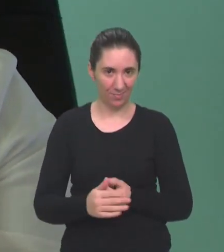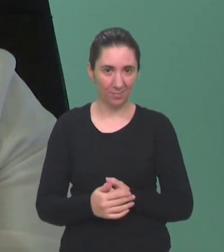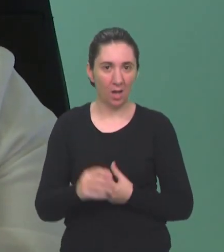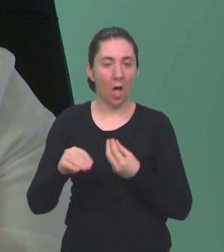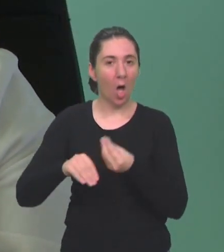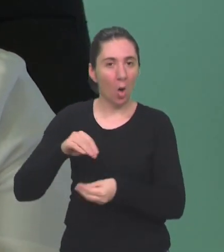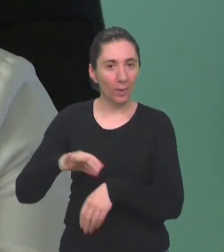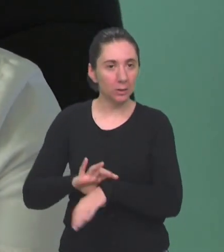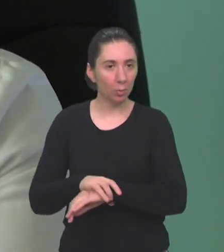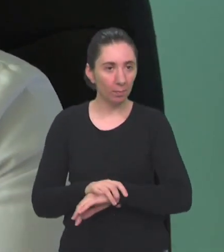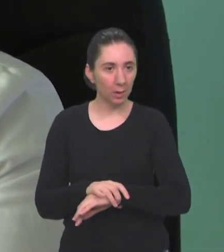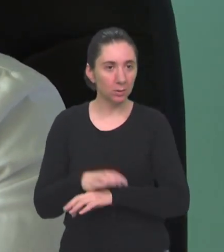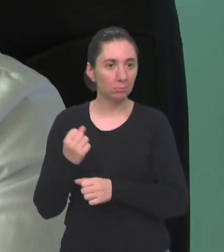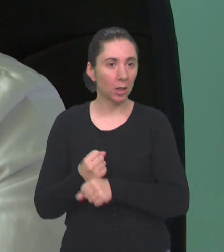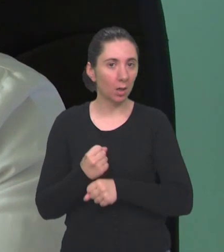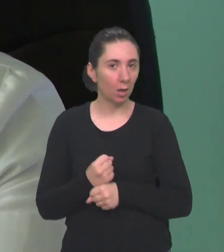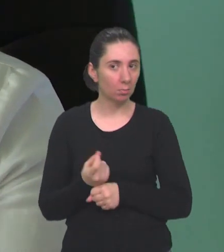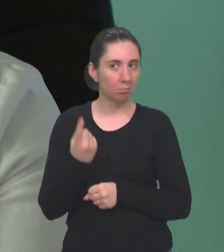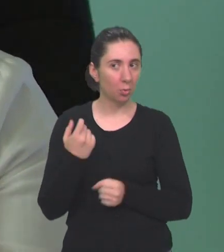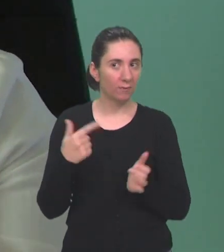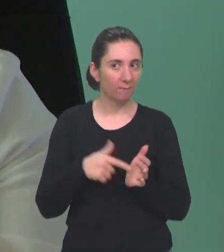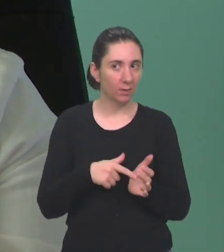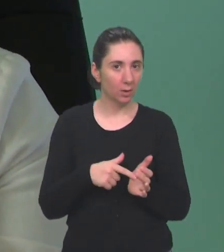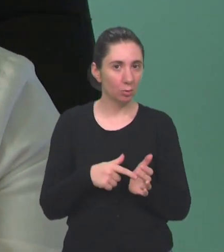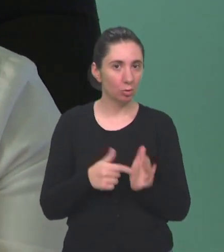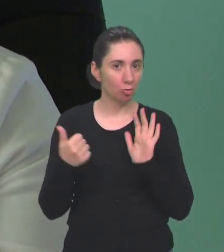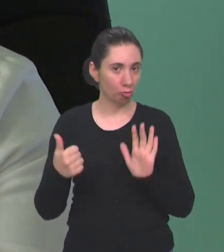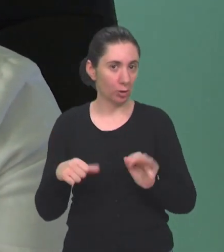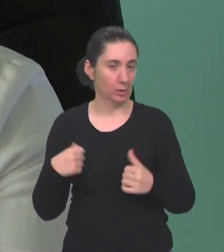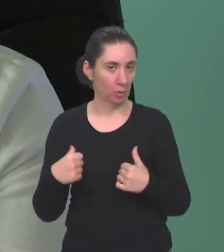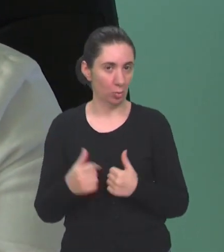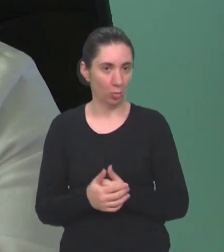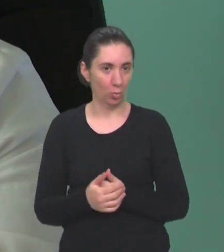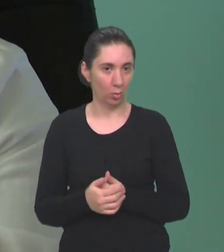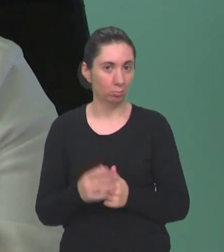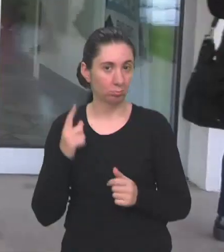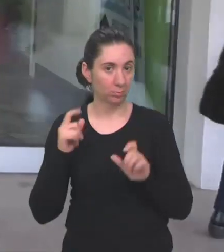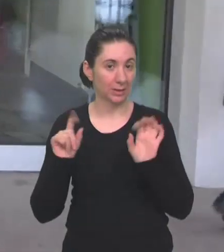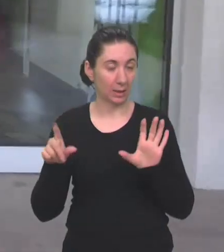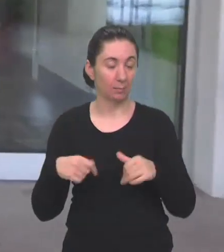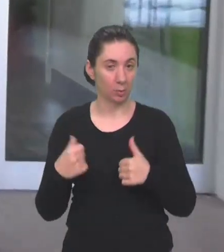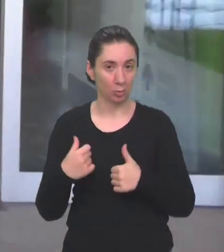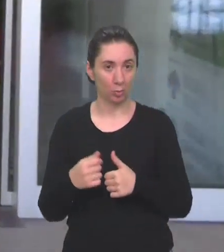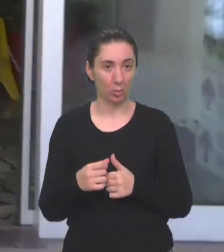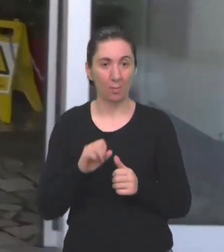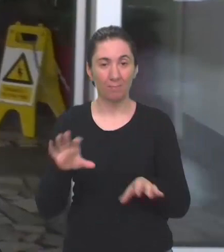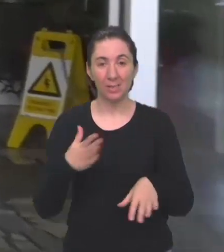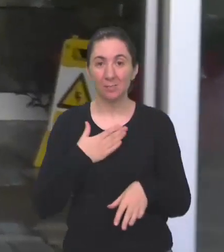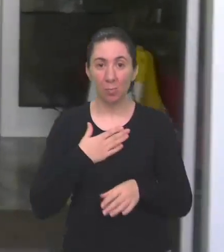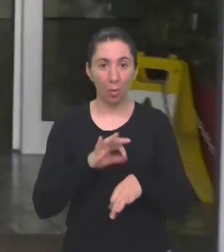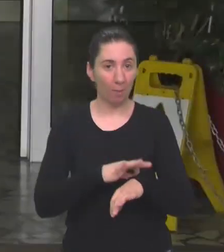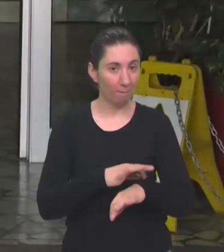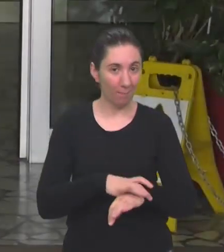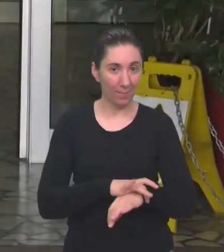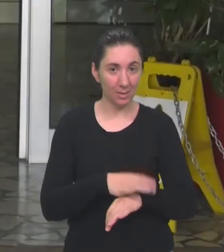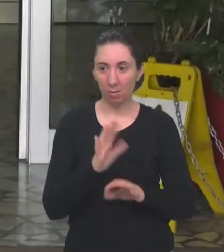a obiteljsku medicinu radim od 2006. godine, znači 17 godina. Bez mojih pacijenata